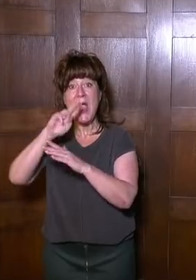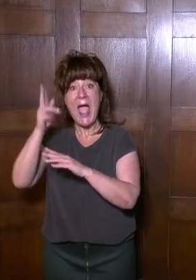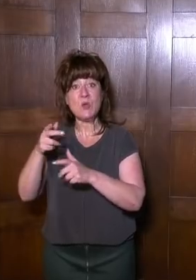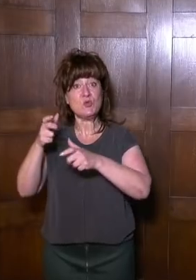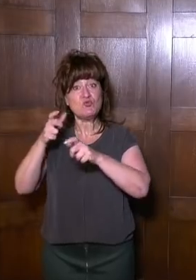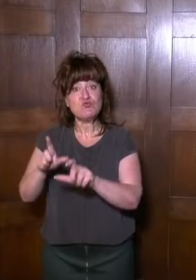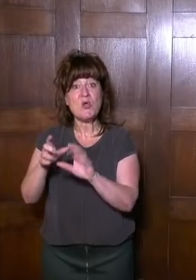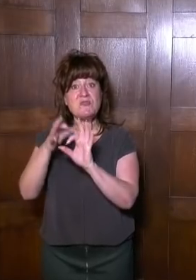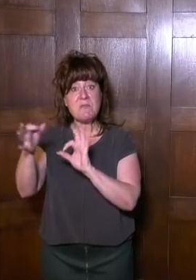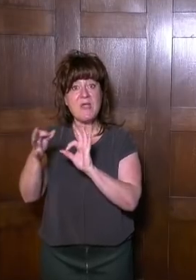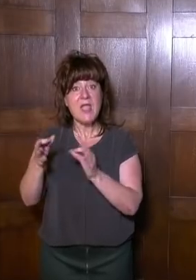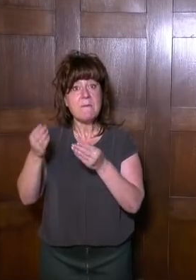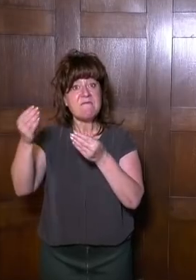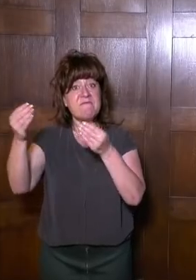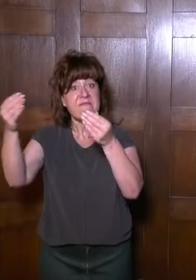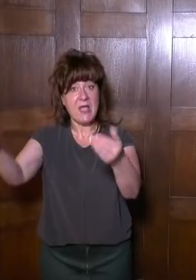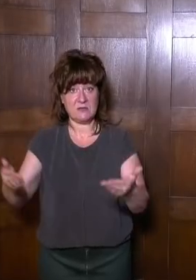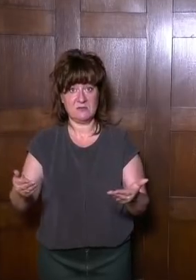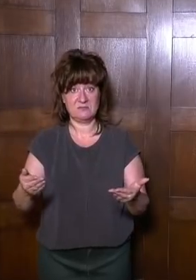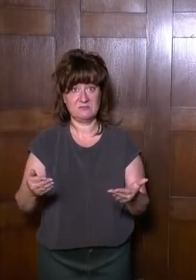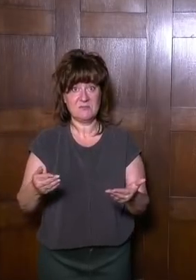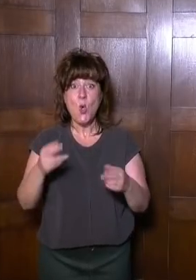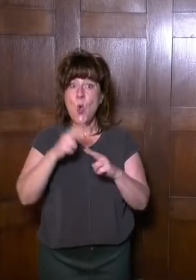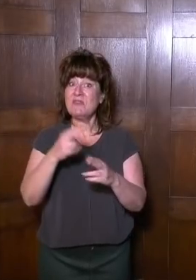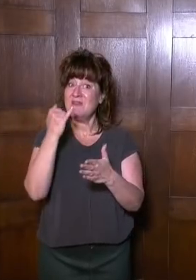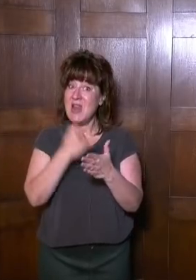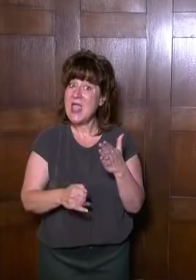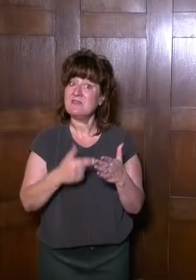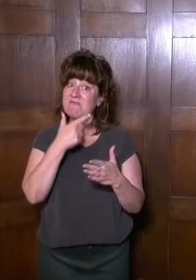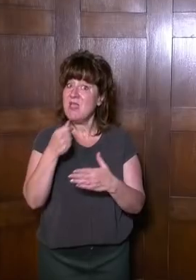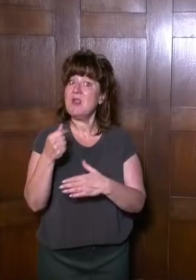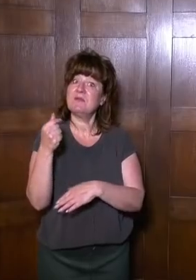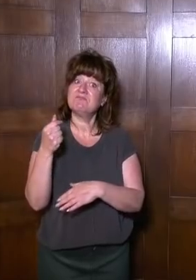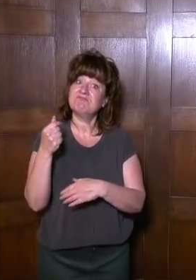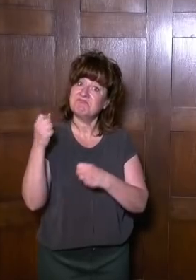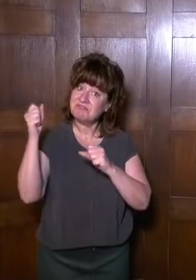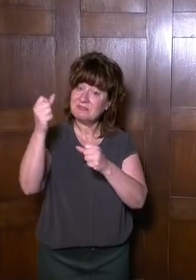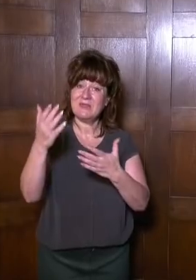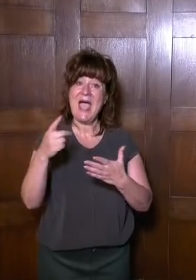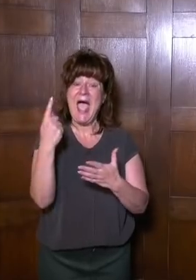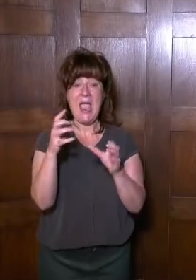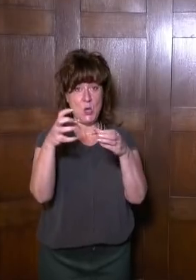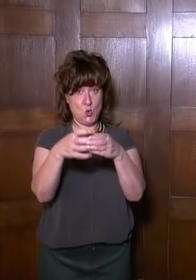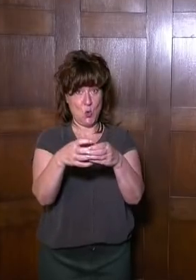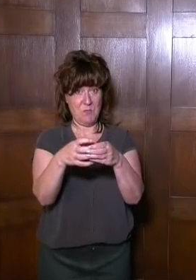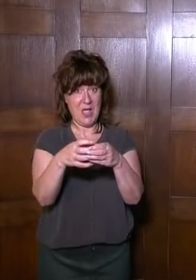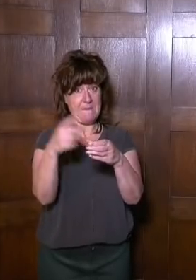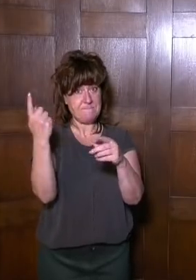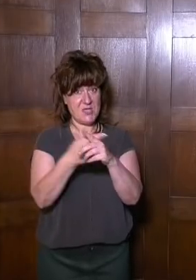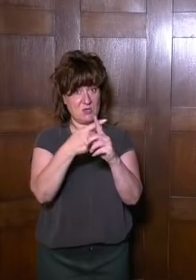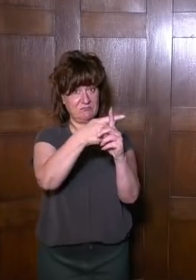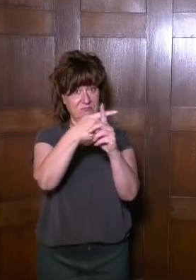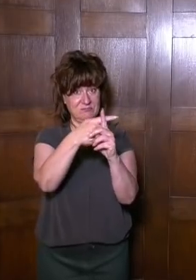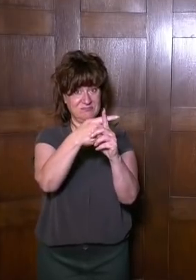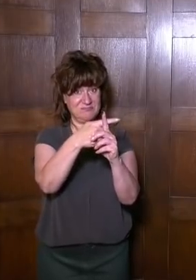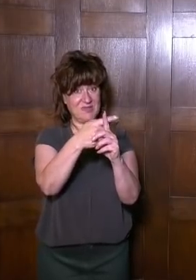Schutzmaßnahmen weiterzutragen. Und mir wäre es wichtig, das als letztes Plädoyer zu setzen, hier auch nochmal eine Gruppe besonders in den Blick zu nehmen, nämlich die jungen